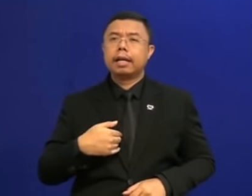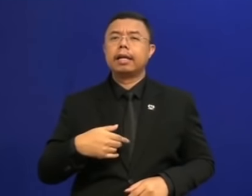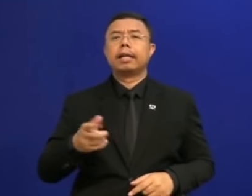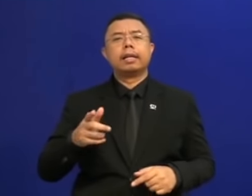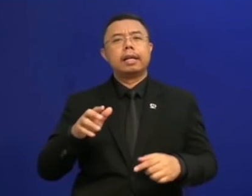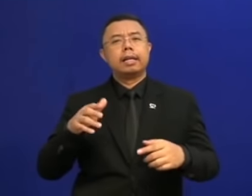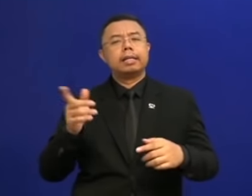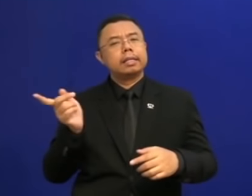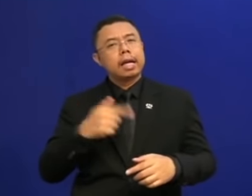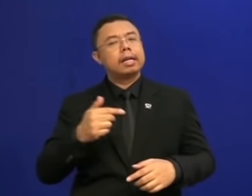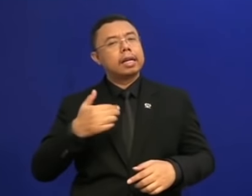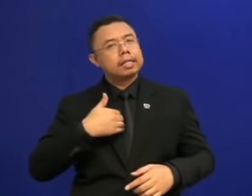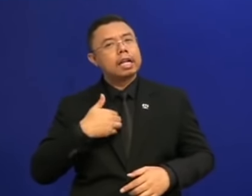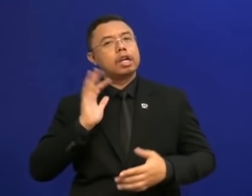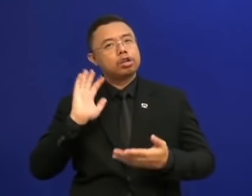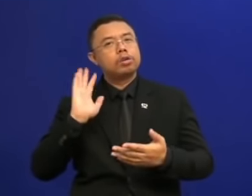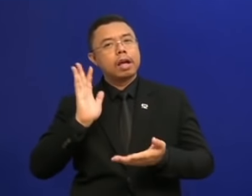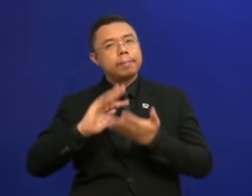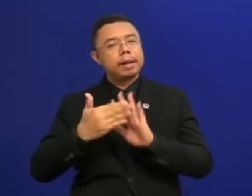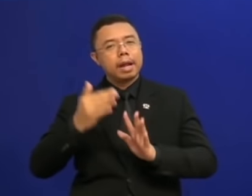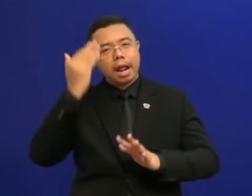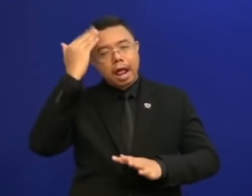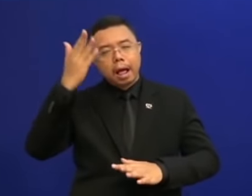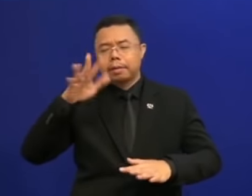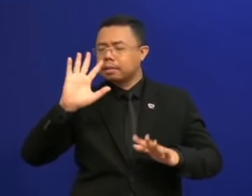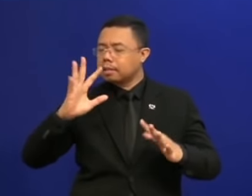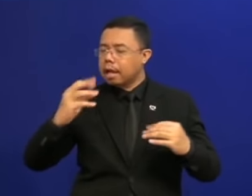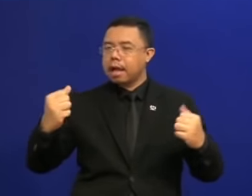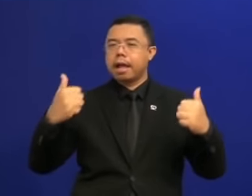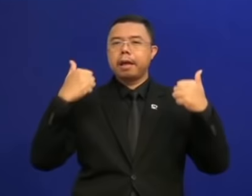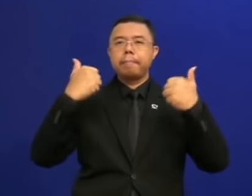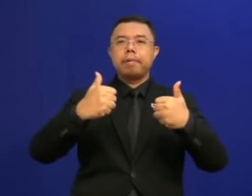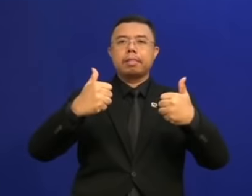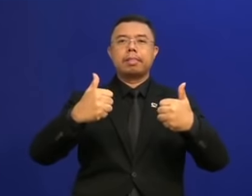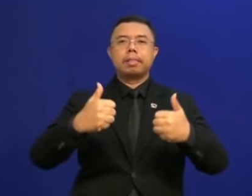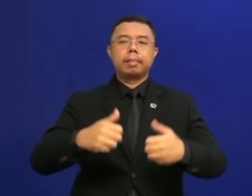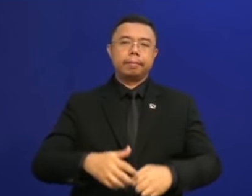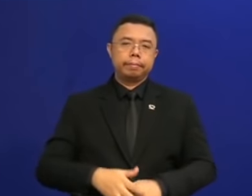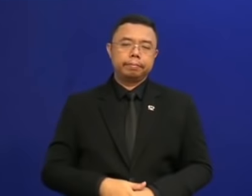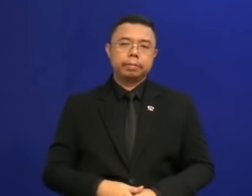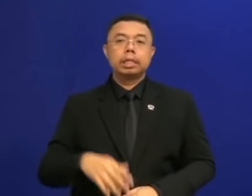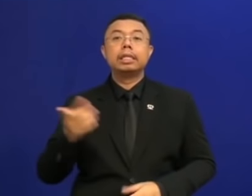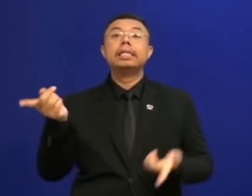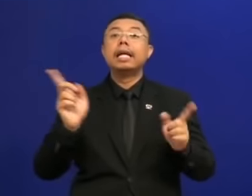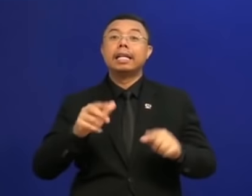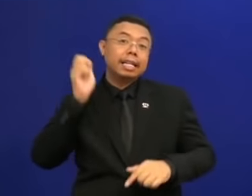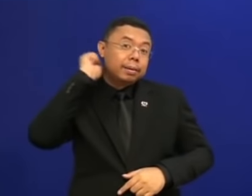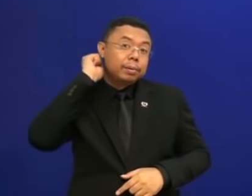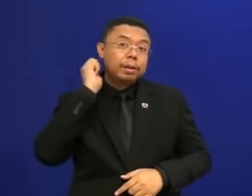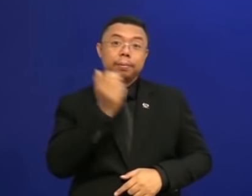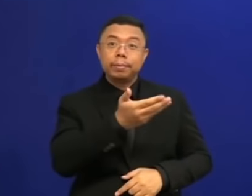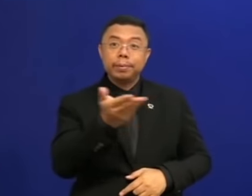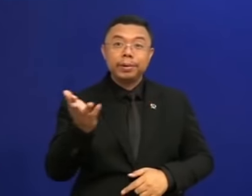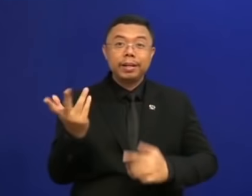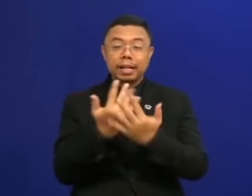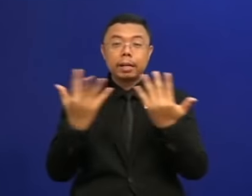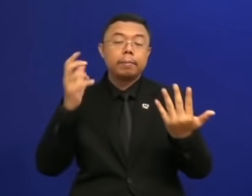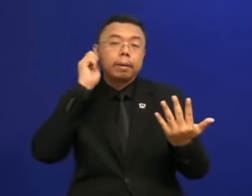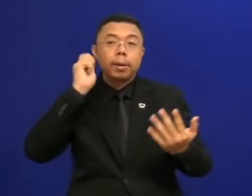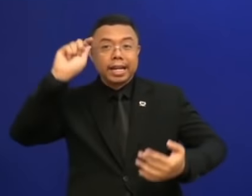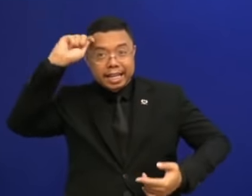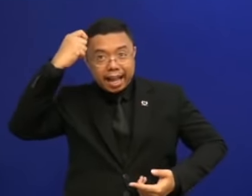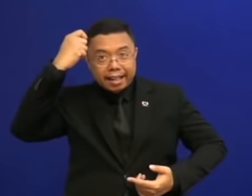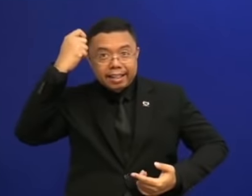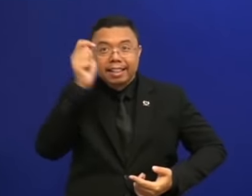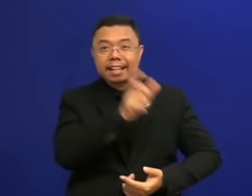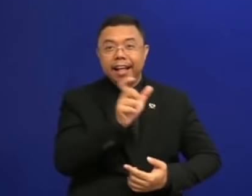dan apa yang sudah saya alami sakti sekali. Jadi ibu-ibu, kaum wanita, ingat